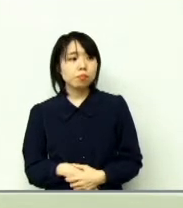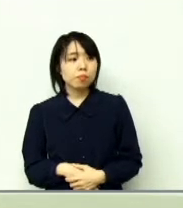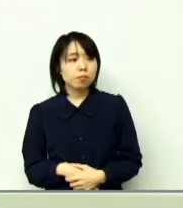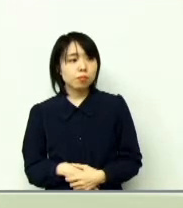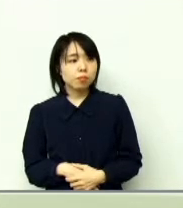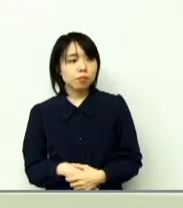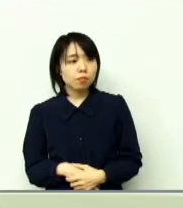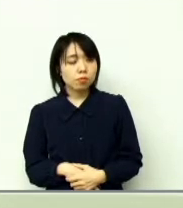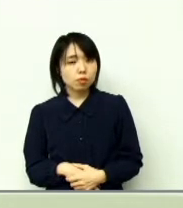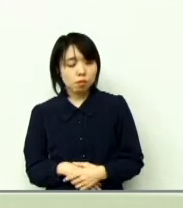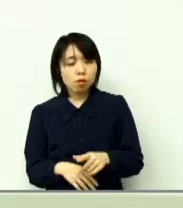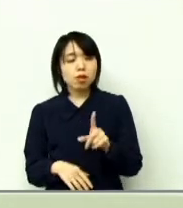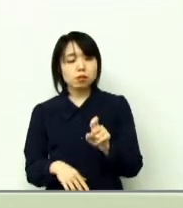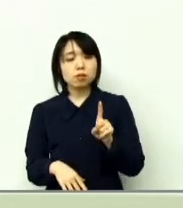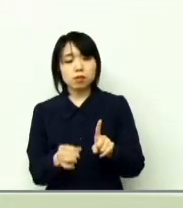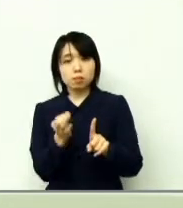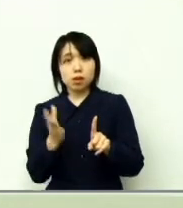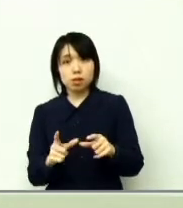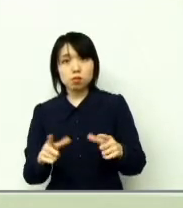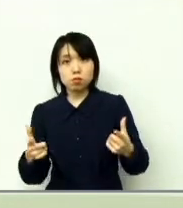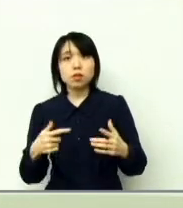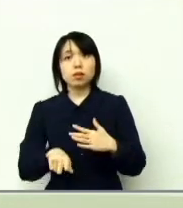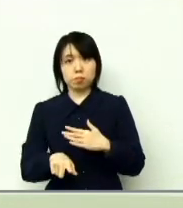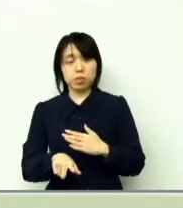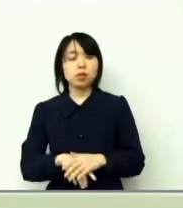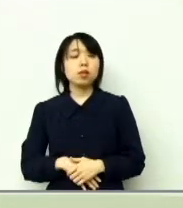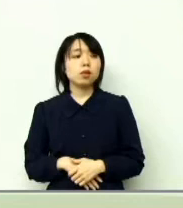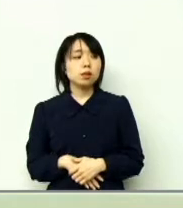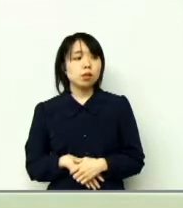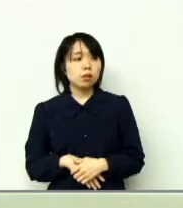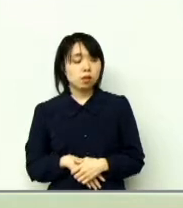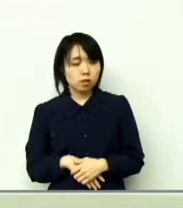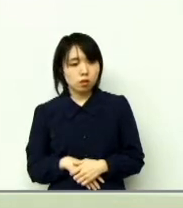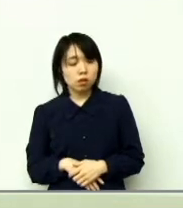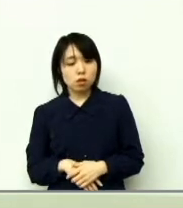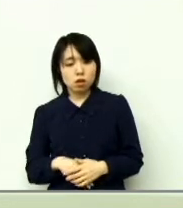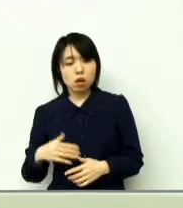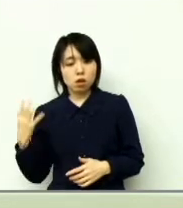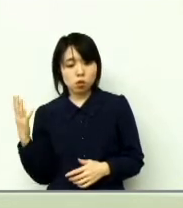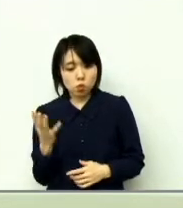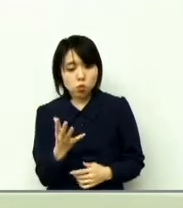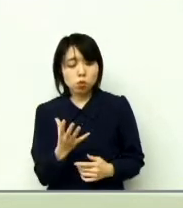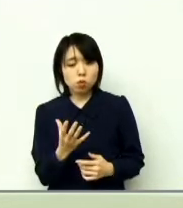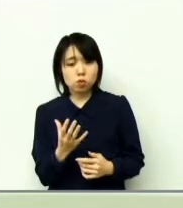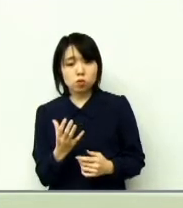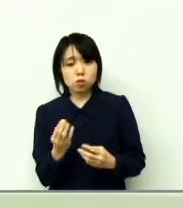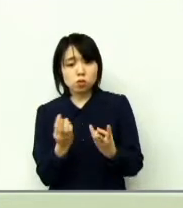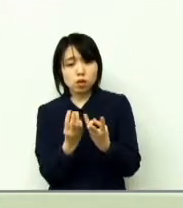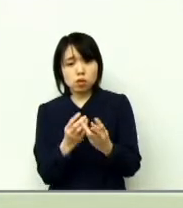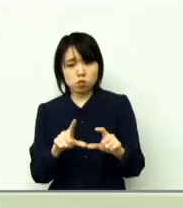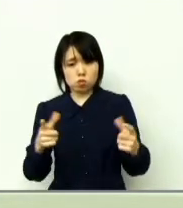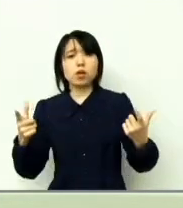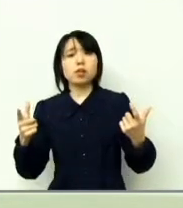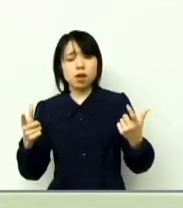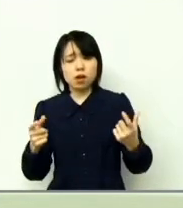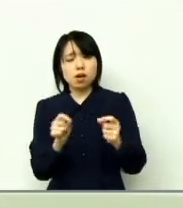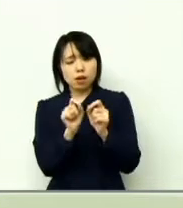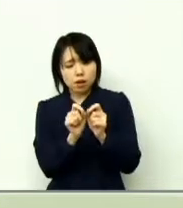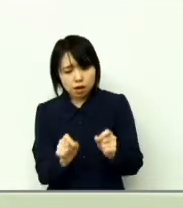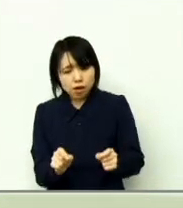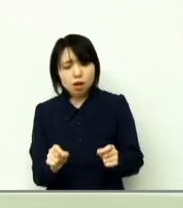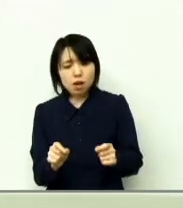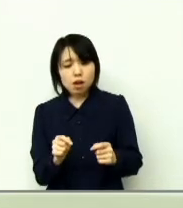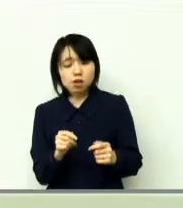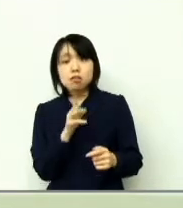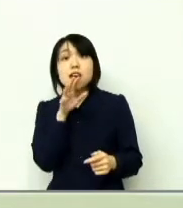11% の増ということでありますけれども、この救急出動件数の増加に伴い現場到着所要時間などが延伸傾